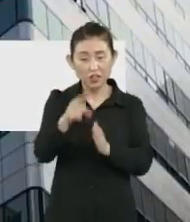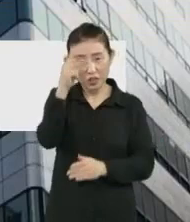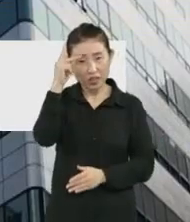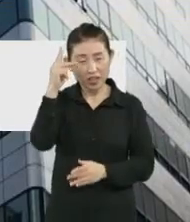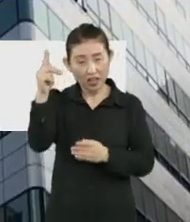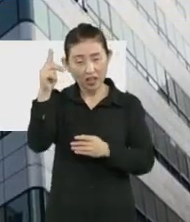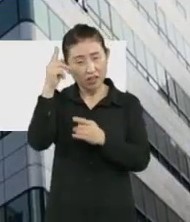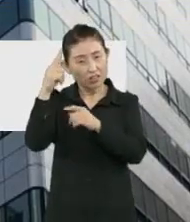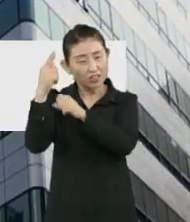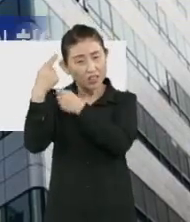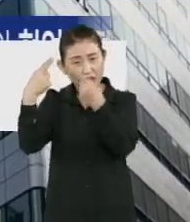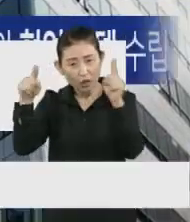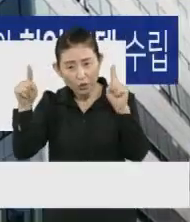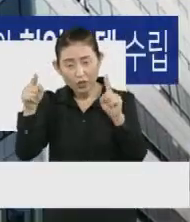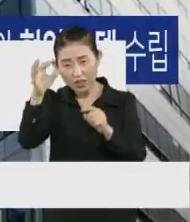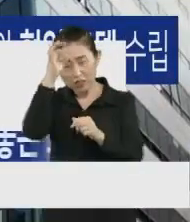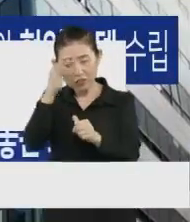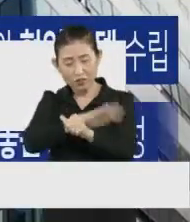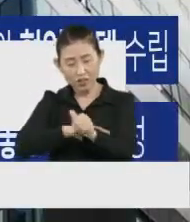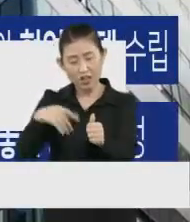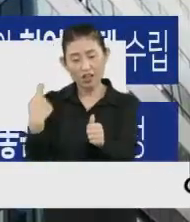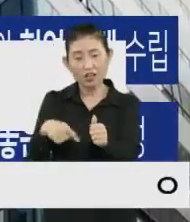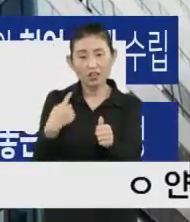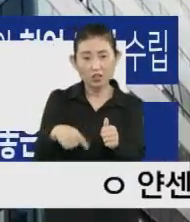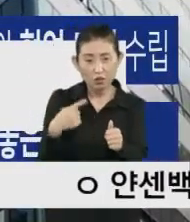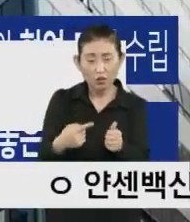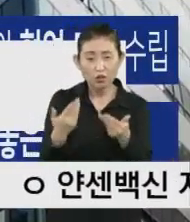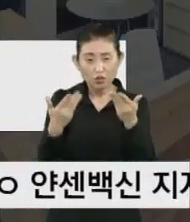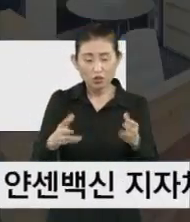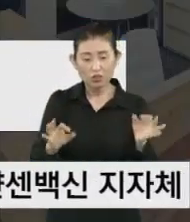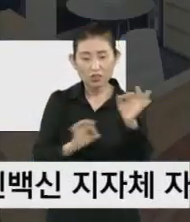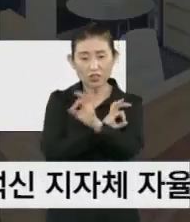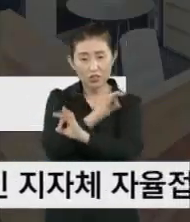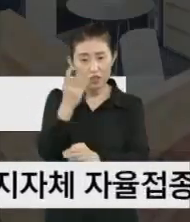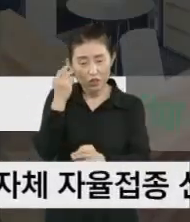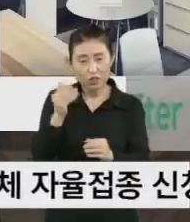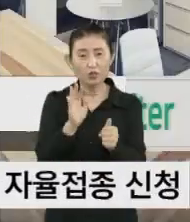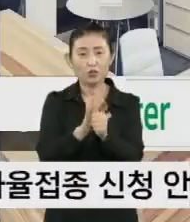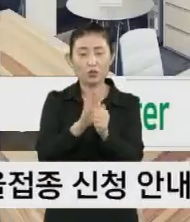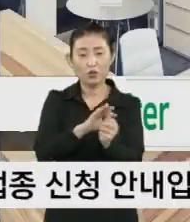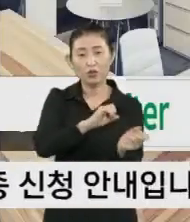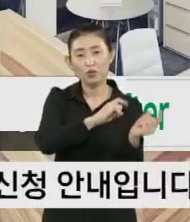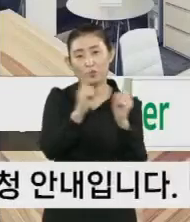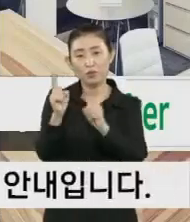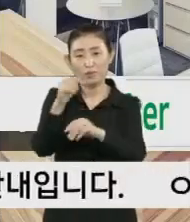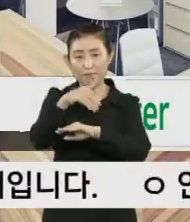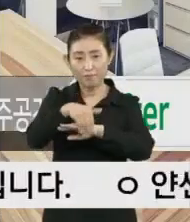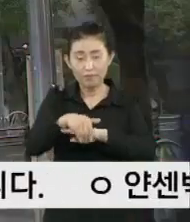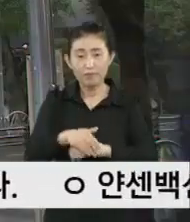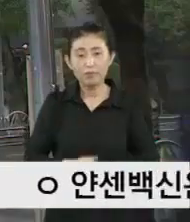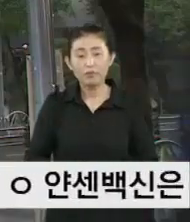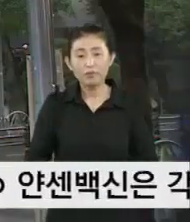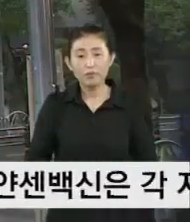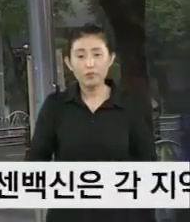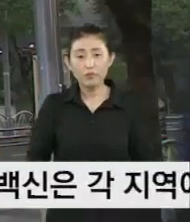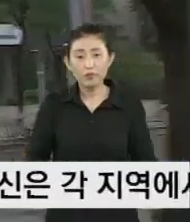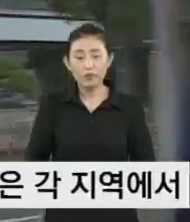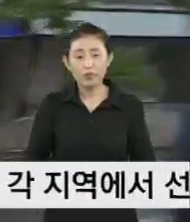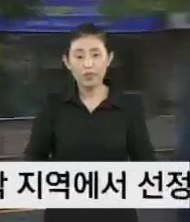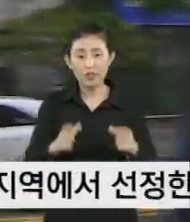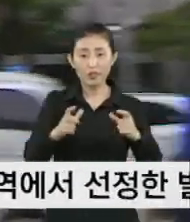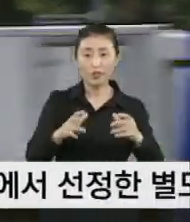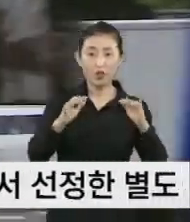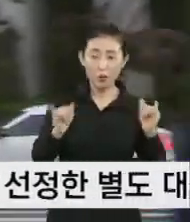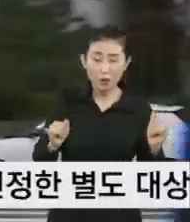대전시에 다양한 프로그램들을 접목시키면 서 지역경제 활성화에 도움 되도록 하는 목적으로 하고 있습니다 지역